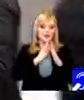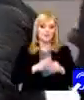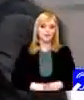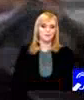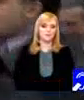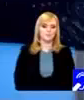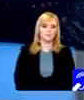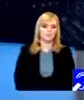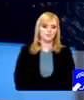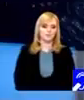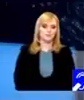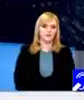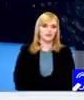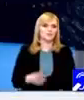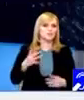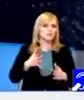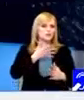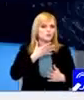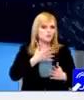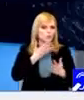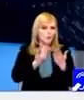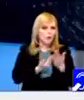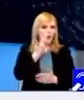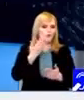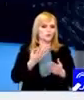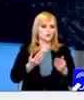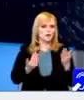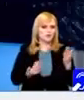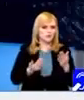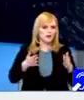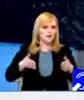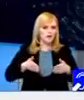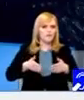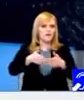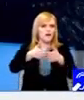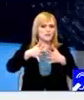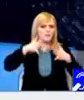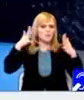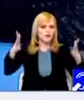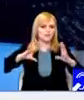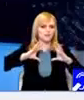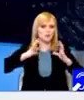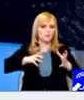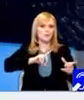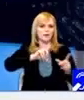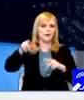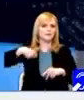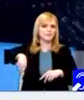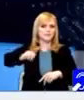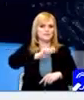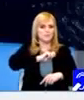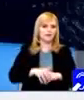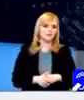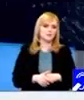Iordania. Cel mai nou și cel mai mare vas de croazieră din lume a plecat pe mare. Prima destinație, Spania, unde se va afla